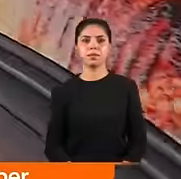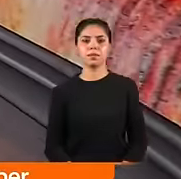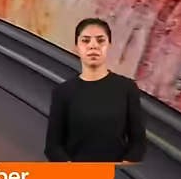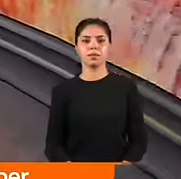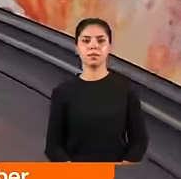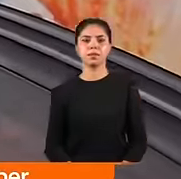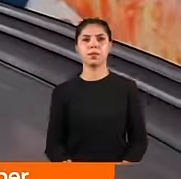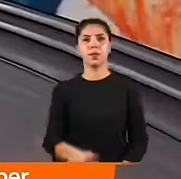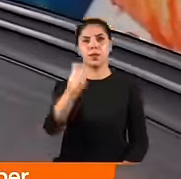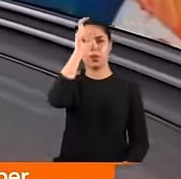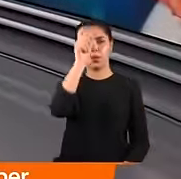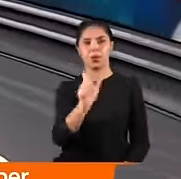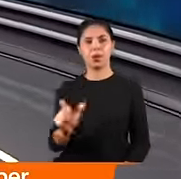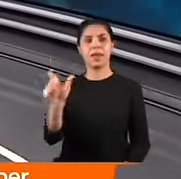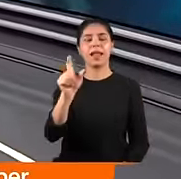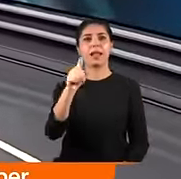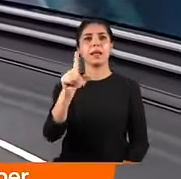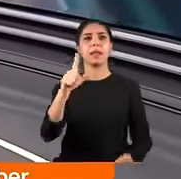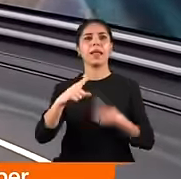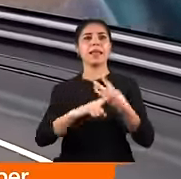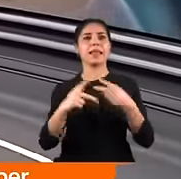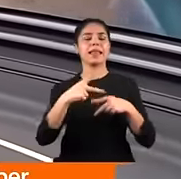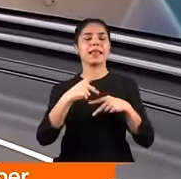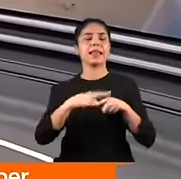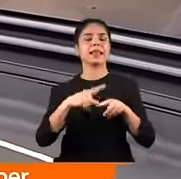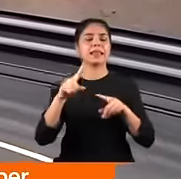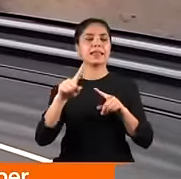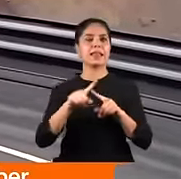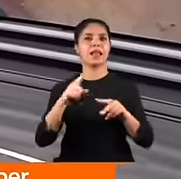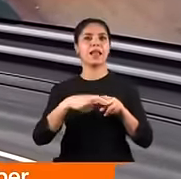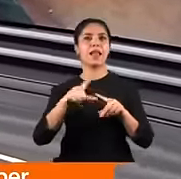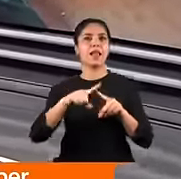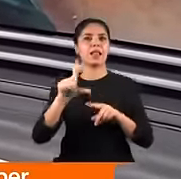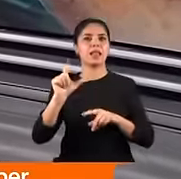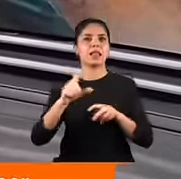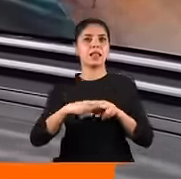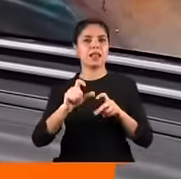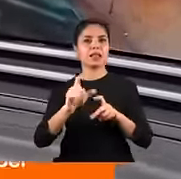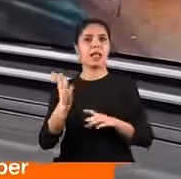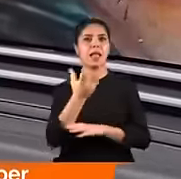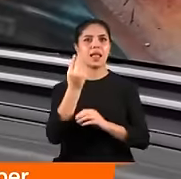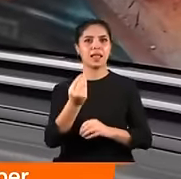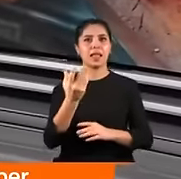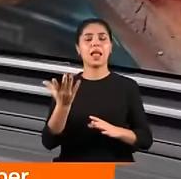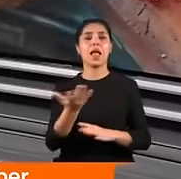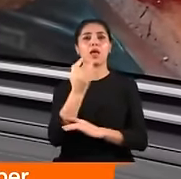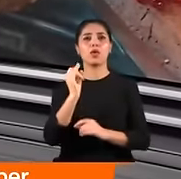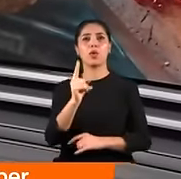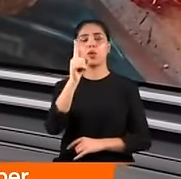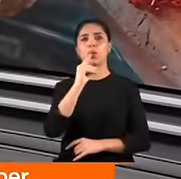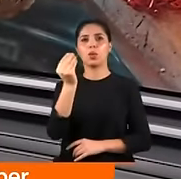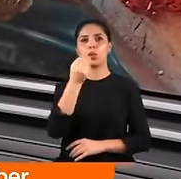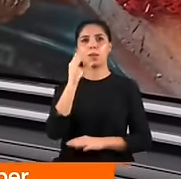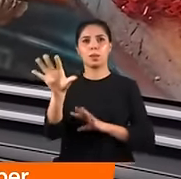Türkçe karşılığı Lezzet Atlası, dünyanın en kapsamlı platformlarından en iyi ve en kötü 100 yemeği seçti